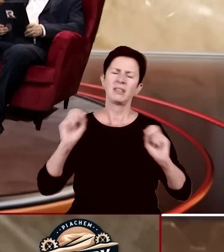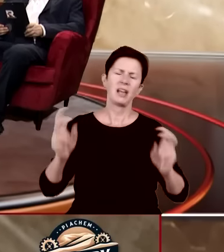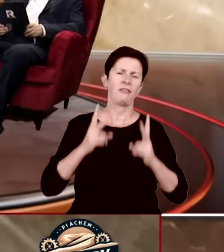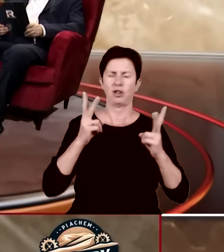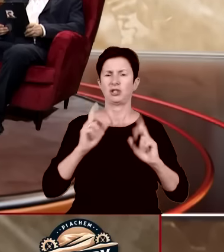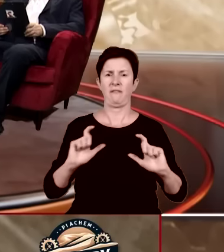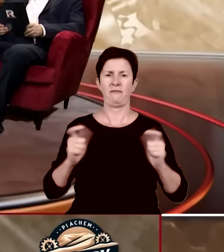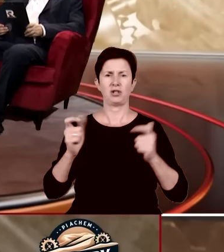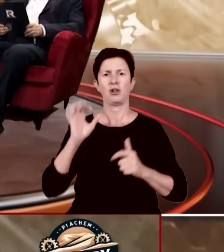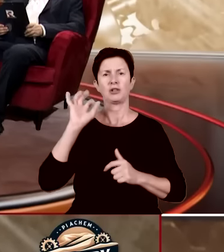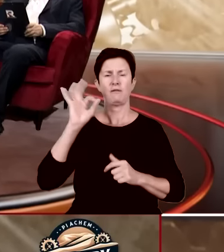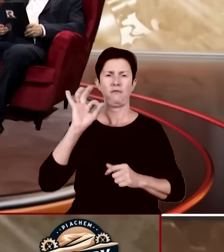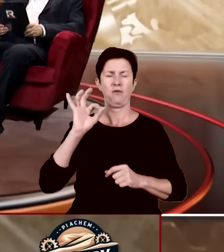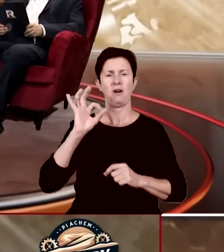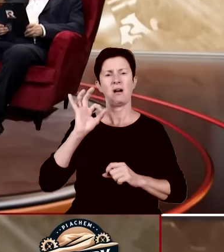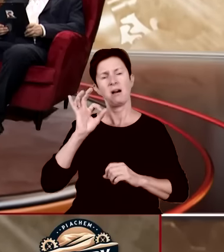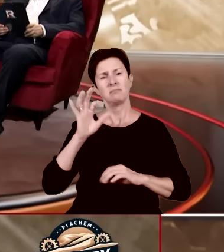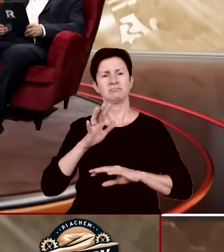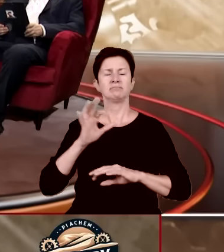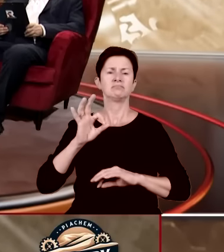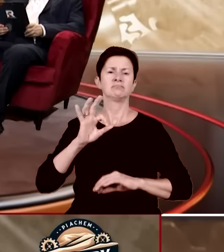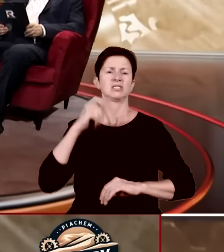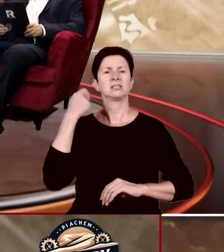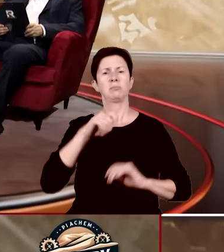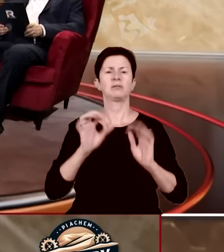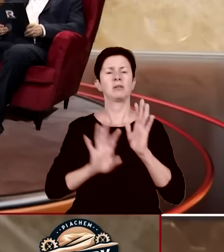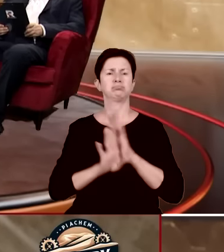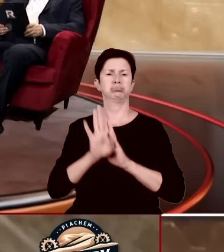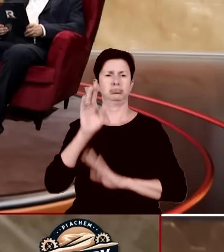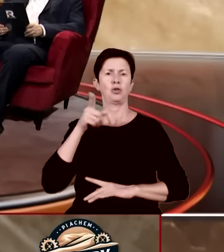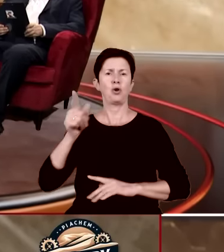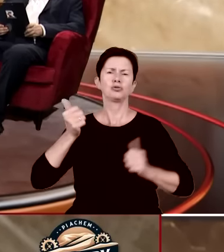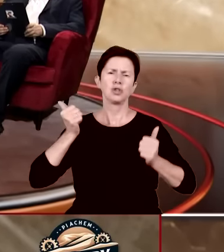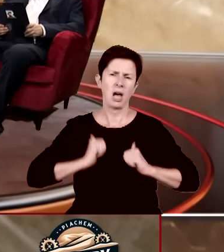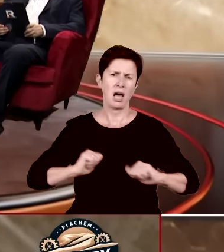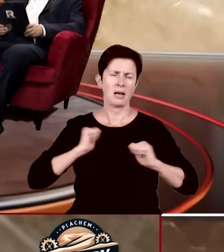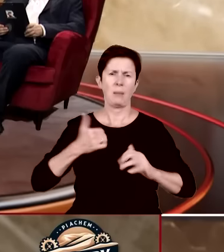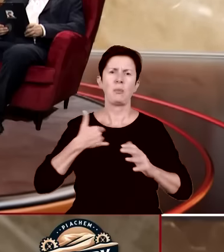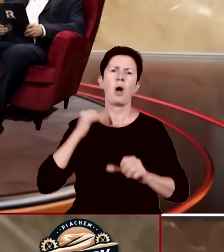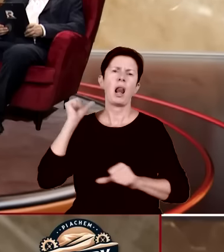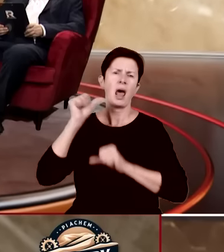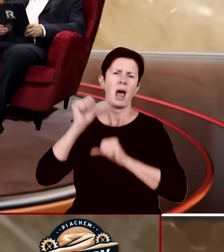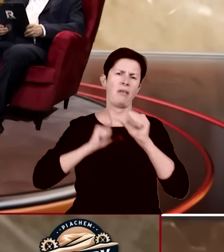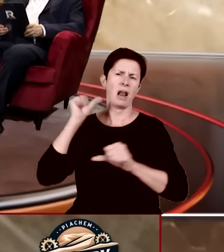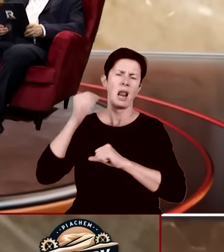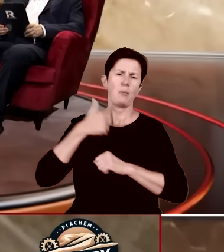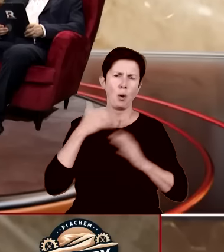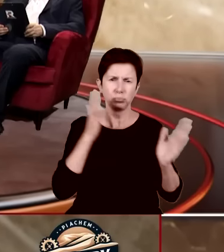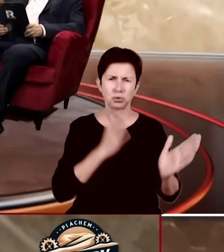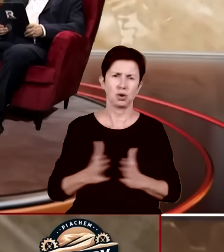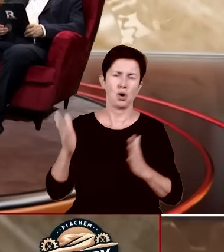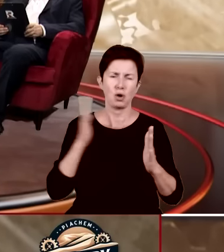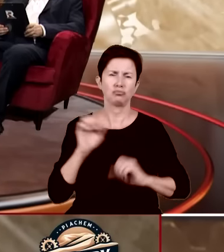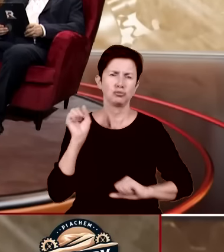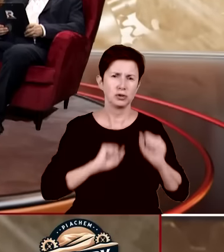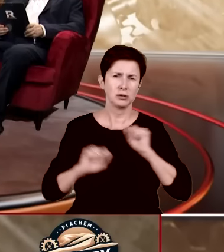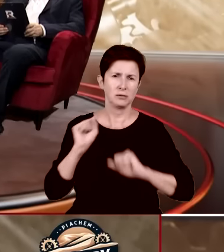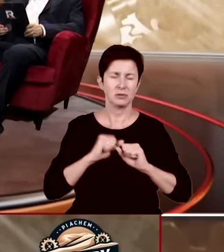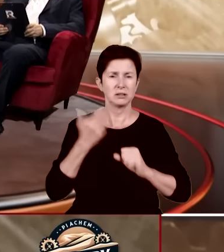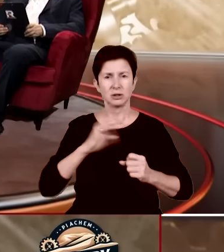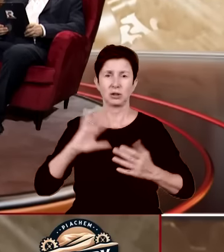ich karierze zawodowej. Oni czekali na te igrzyska, bo przygotowywali się latami, żeby na igrzyskach zdobyć dla swojego